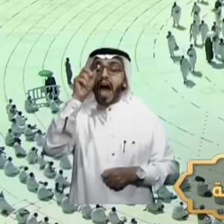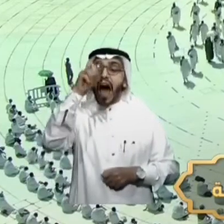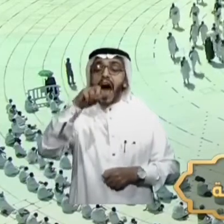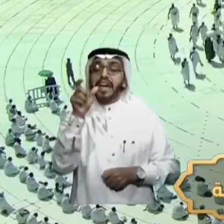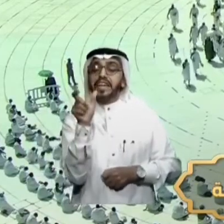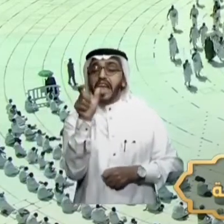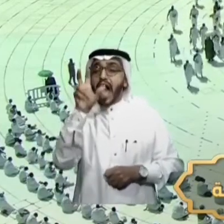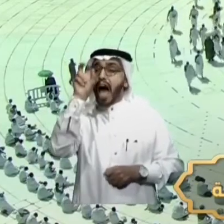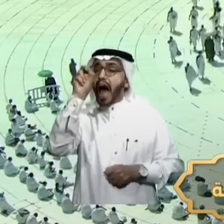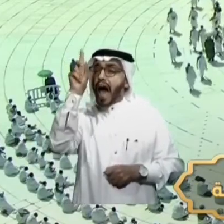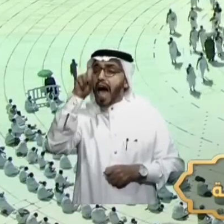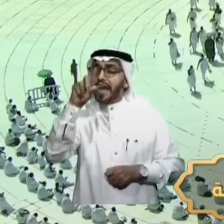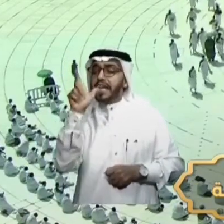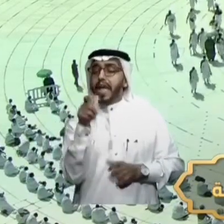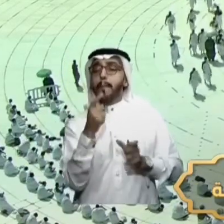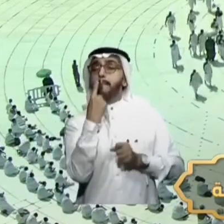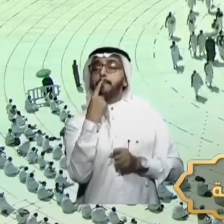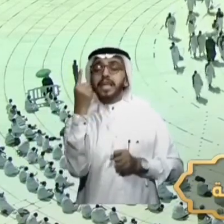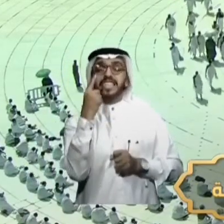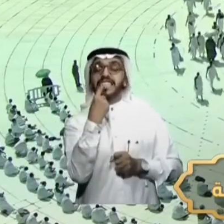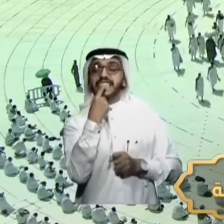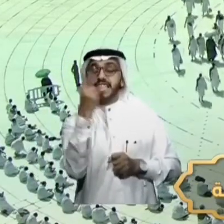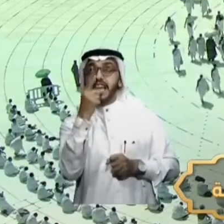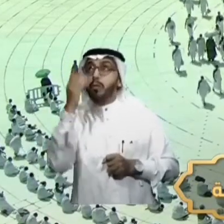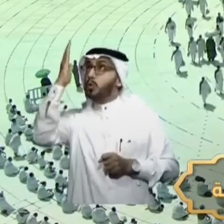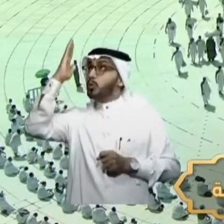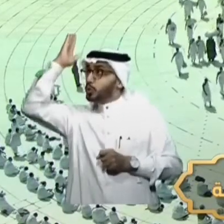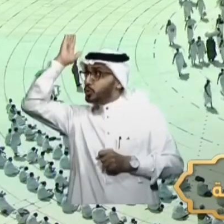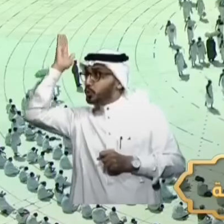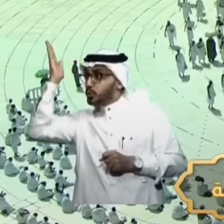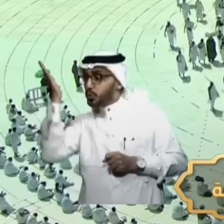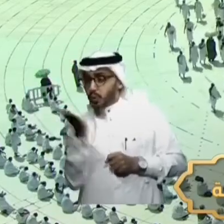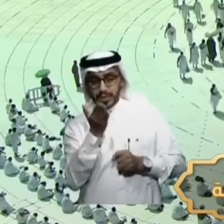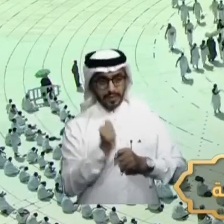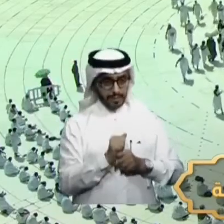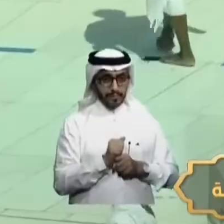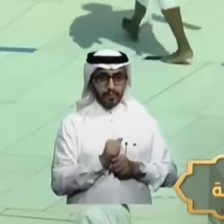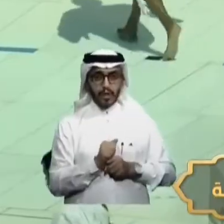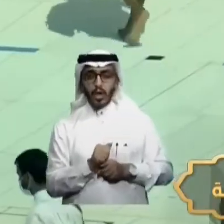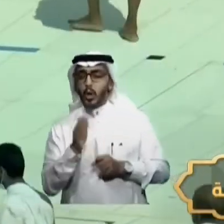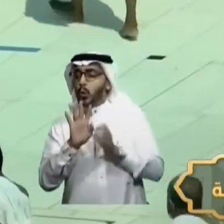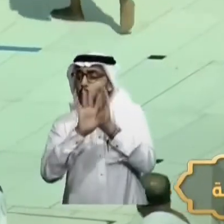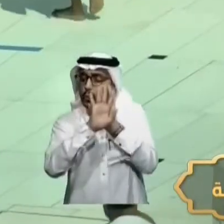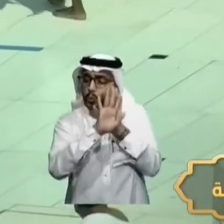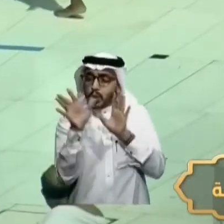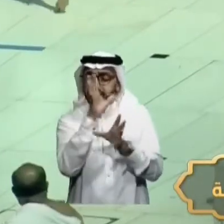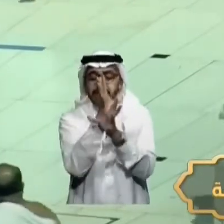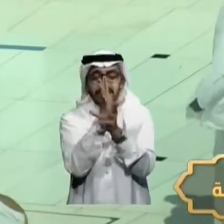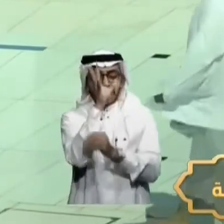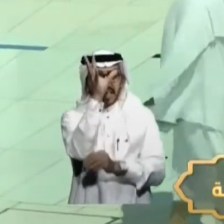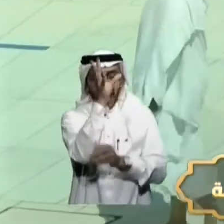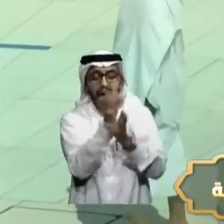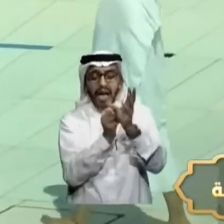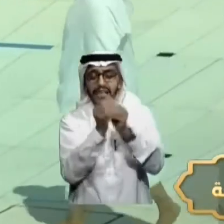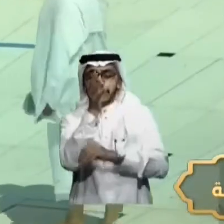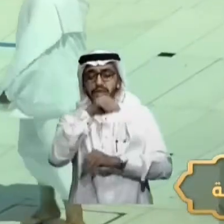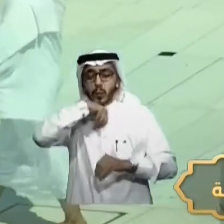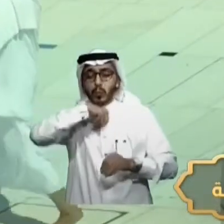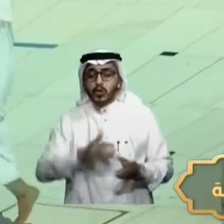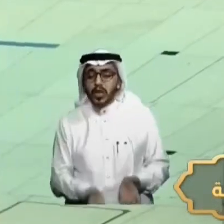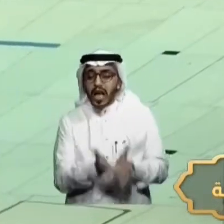14 قرنًا من بعثة سيد الرسل عليه الصلاة والسلام، وشمائله المؤنقة